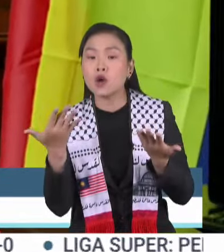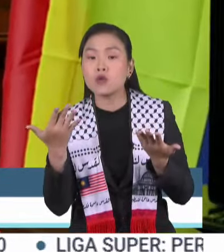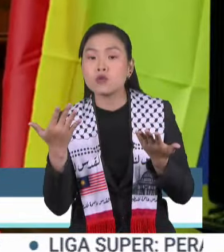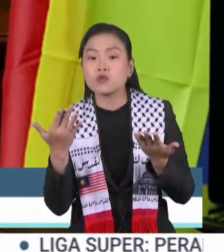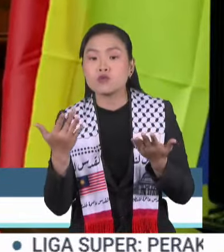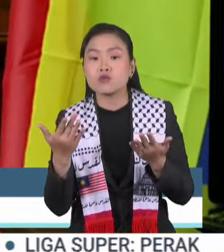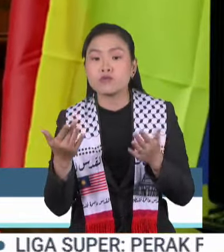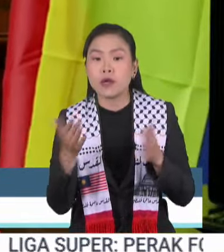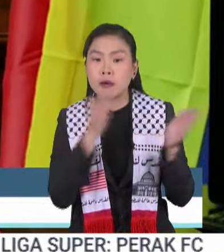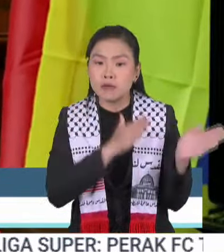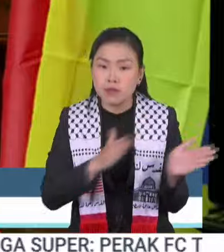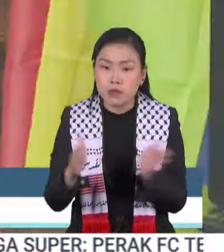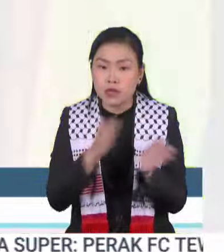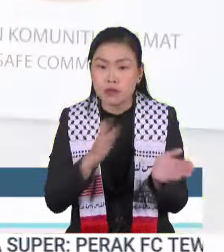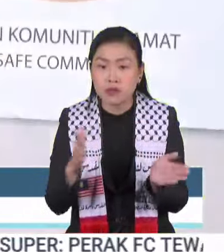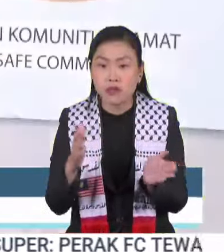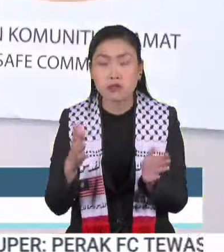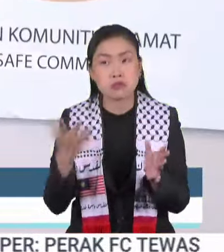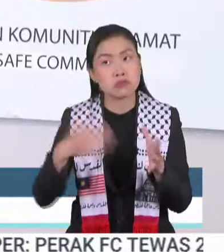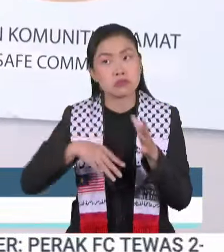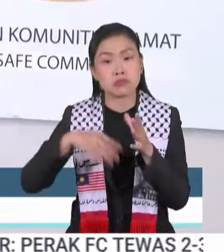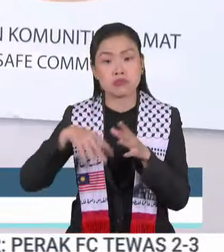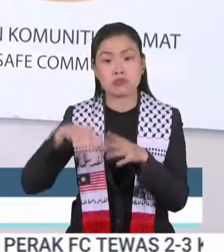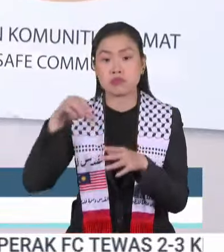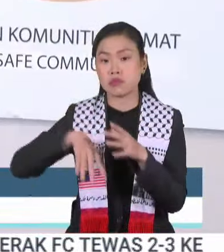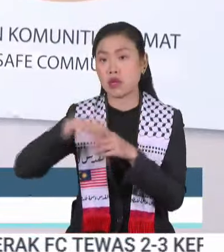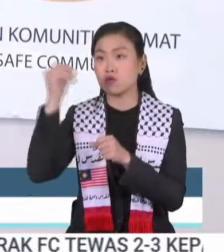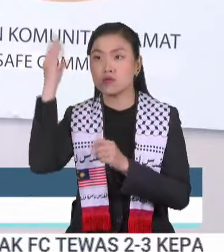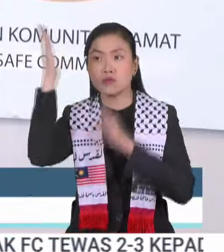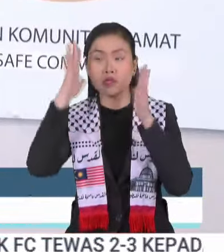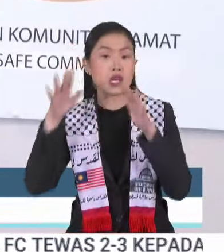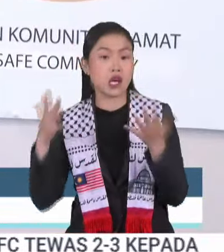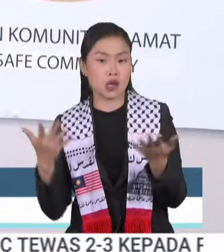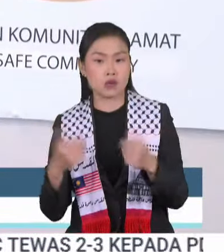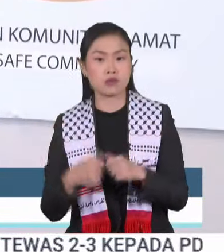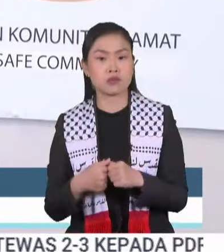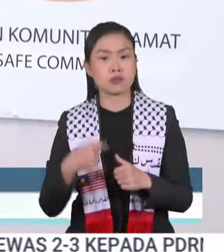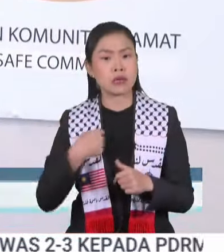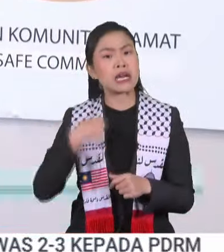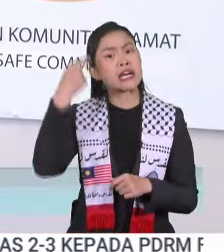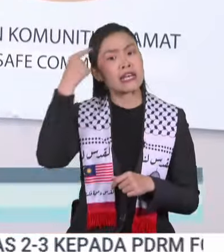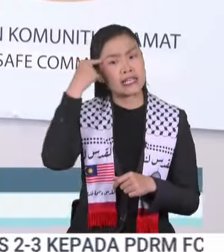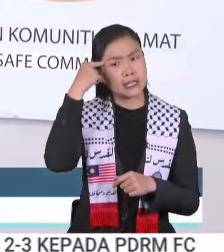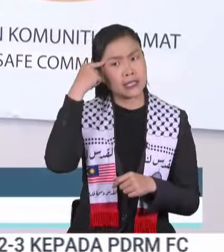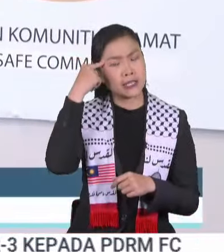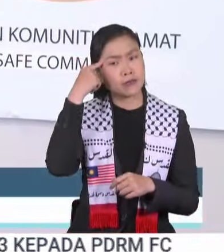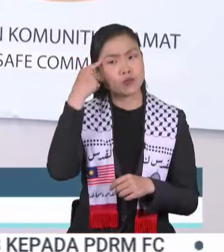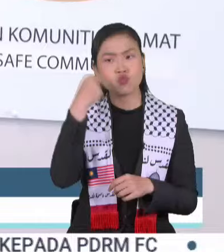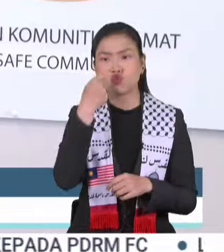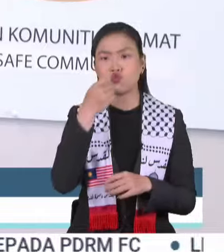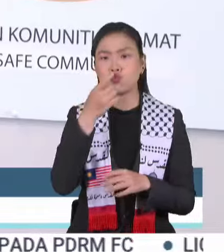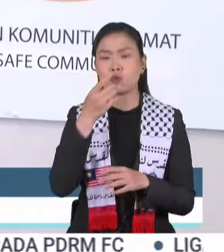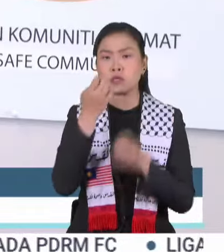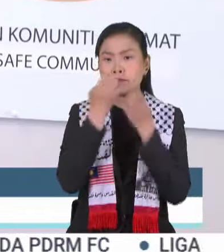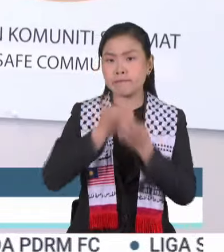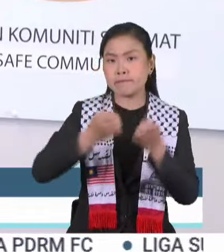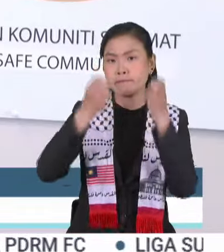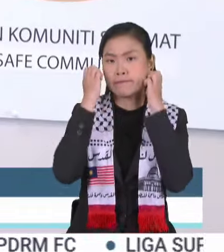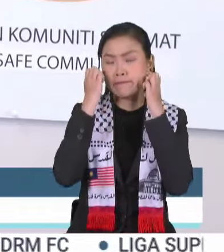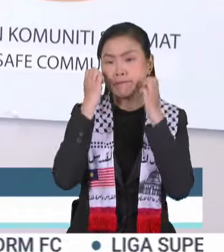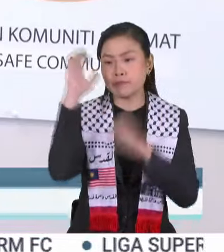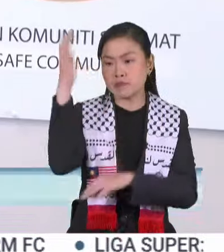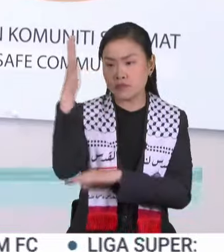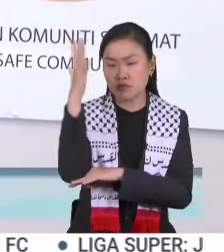pelaksanaan ini di negara-negara lain juga. Saya anggap bahawa kepakaran Arboris inilah ialah sesuatulah yang sepatutnya